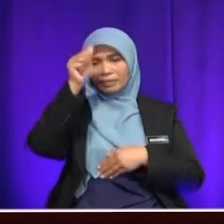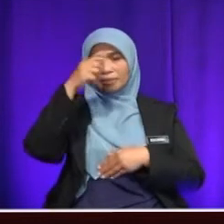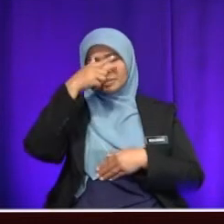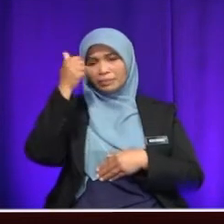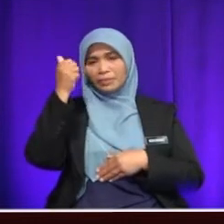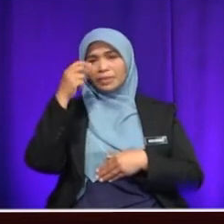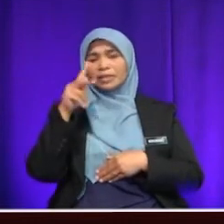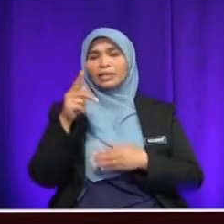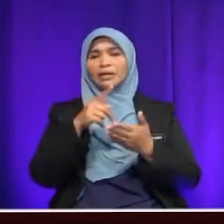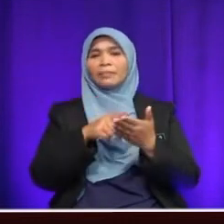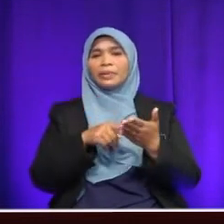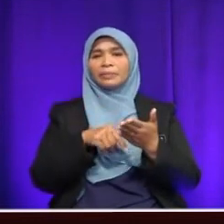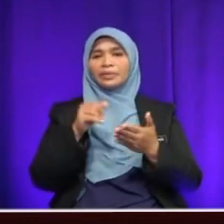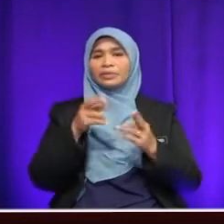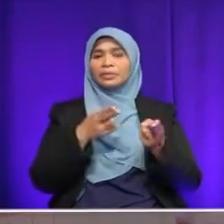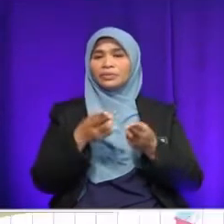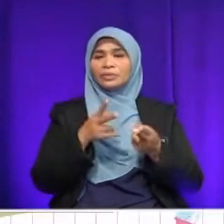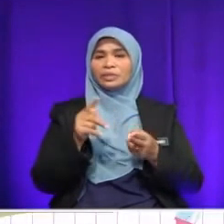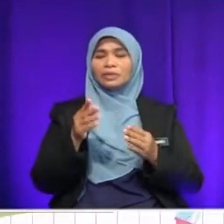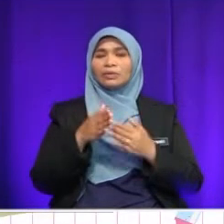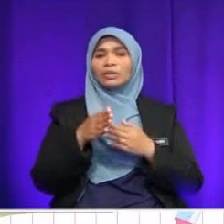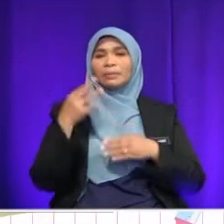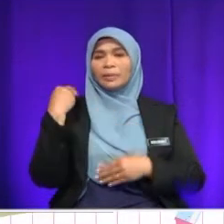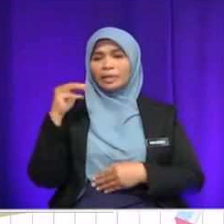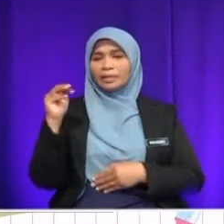yang diusahakan oleh mereka. Okey, bagus. Syabas. Okey,